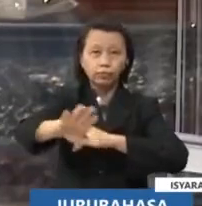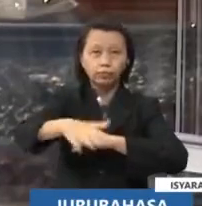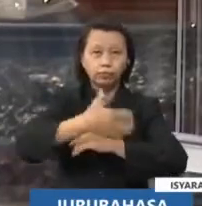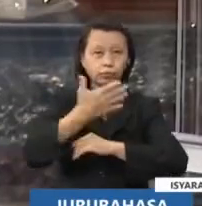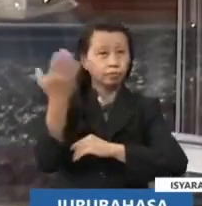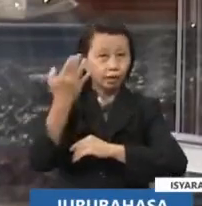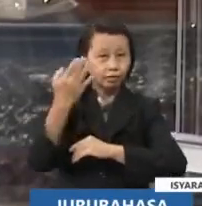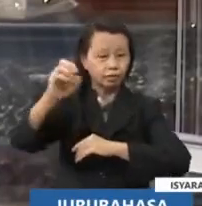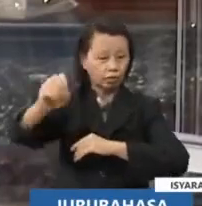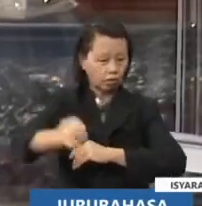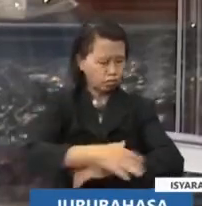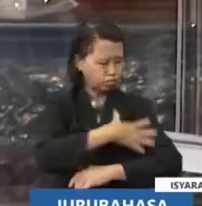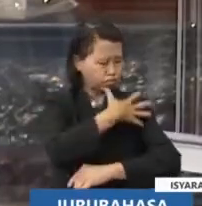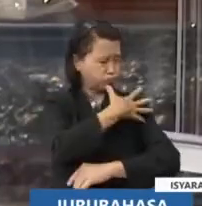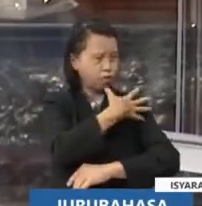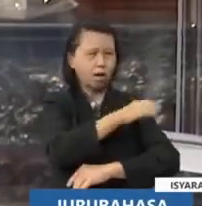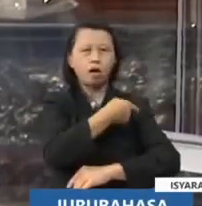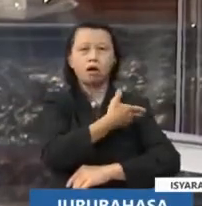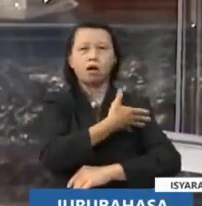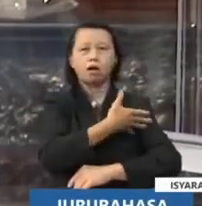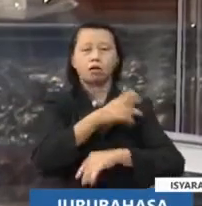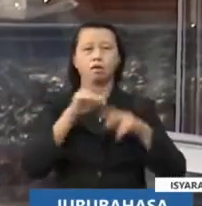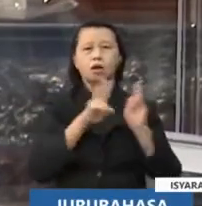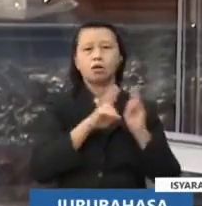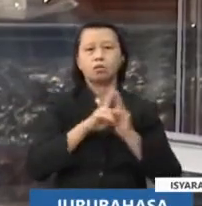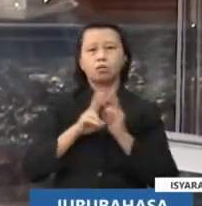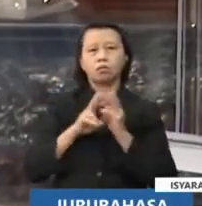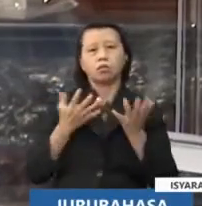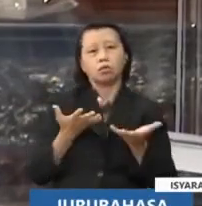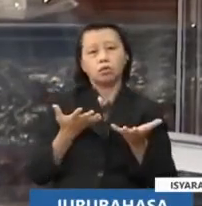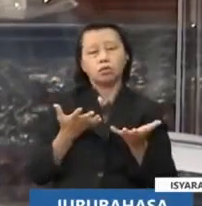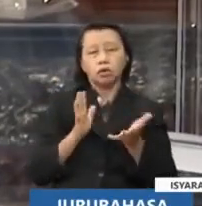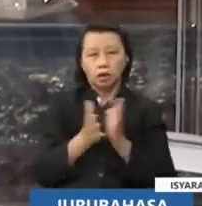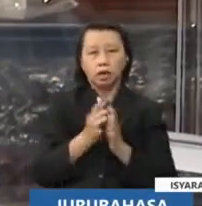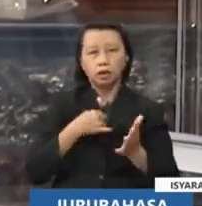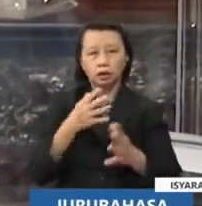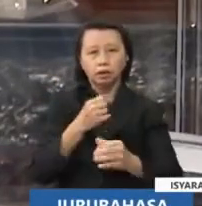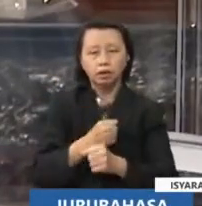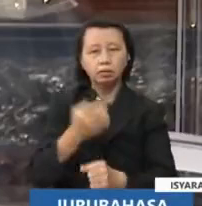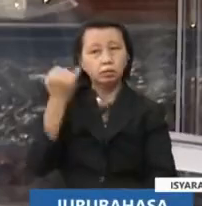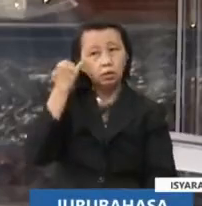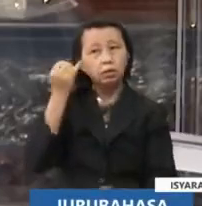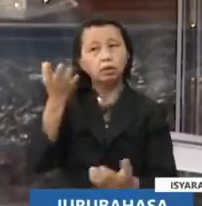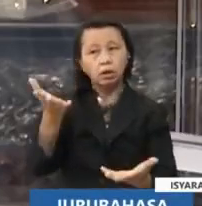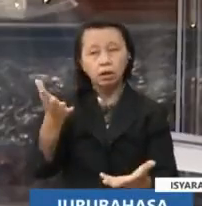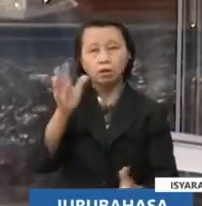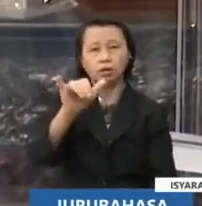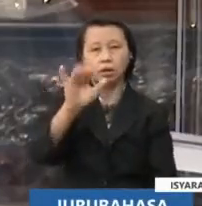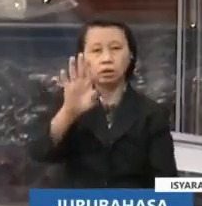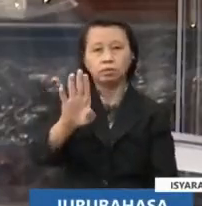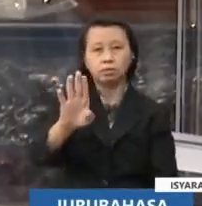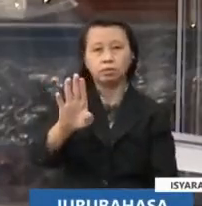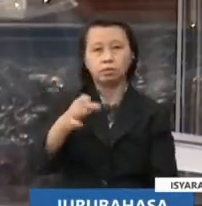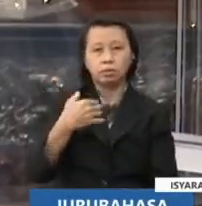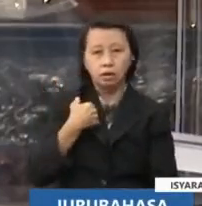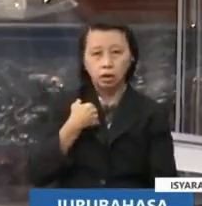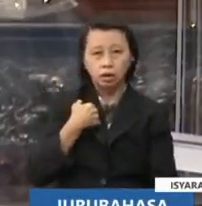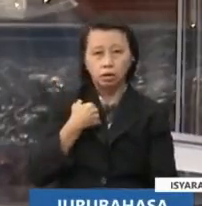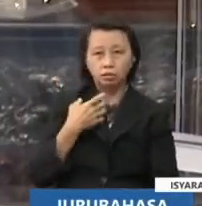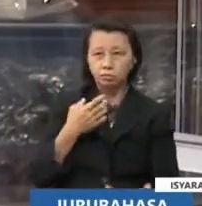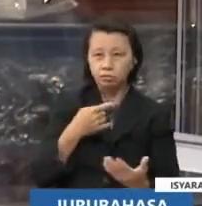banjir banjir kilat lebih kawasan pesisir pantai dan juga kampung-kampung dan juga saya ingin mendapatkan pandangan yang Muhammad Adakah